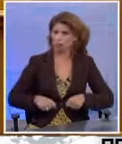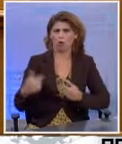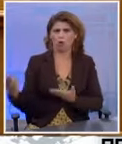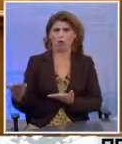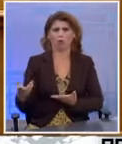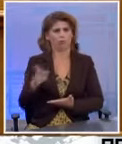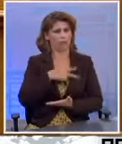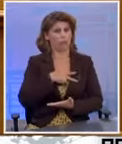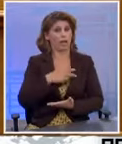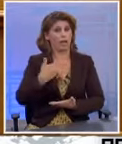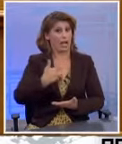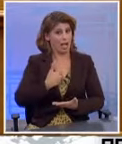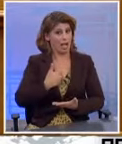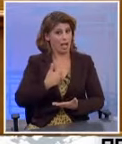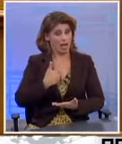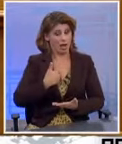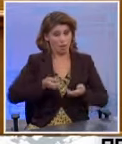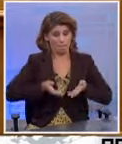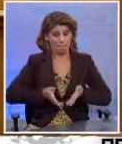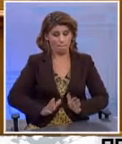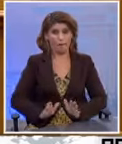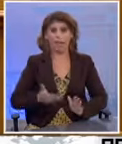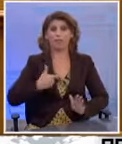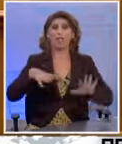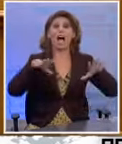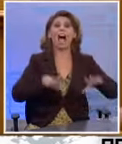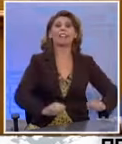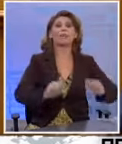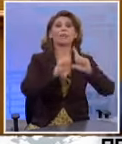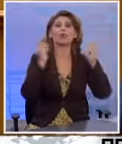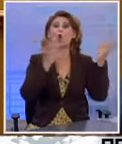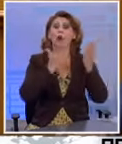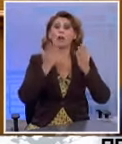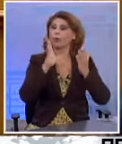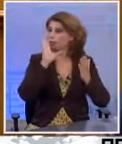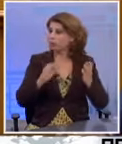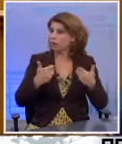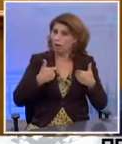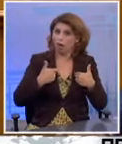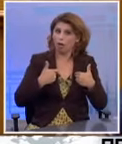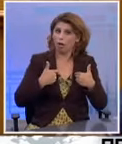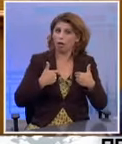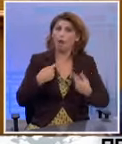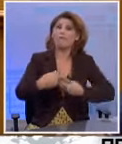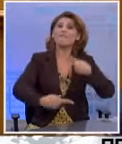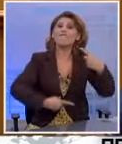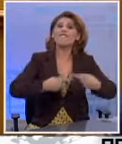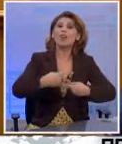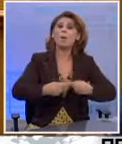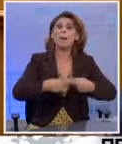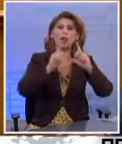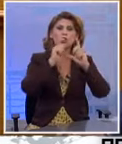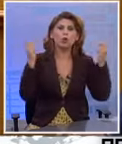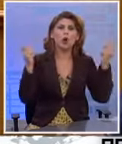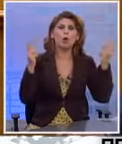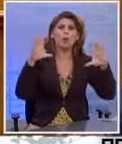Είπατε ότι εγώ είμαι παιδί των καταλήψεων. Και πράγματι έχετε δίκιο. Αυτά είναι τα δικά μου βιώματα. Βιώματα